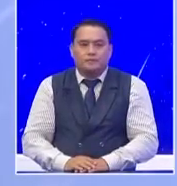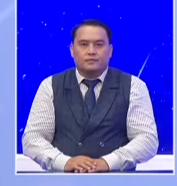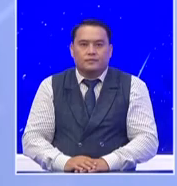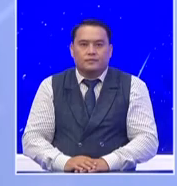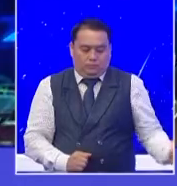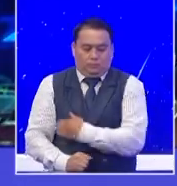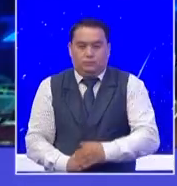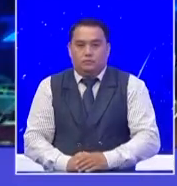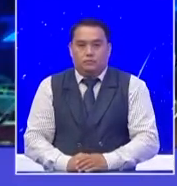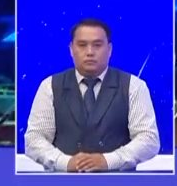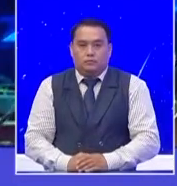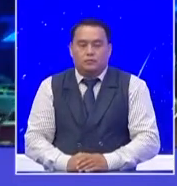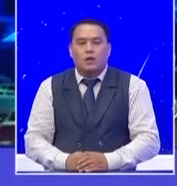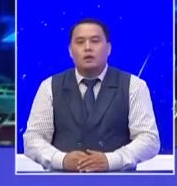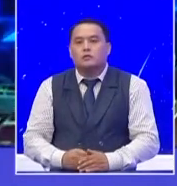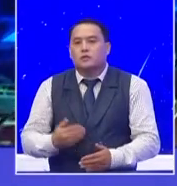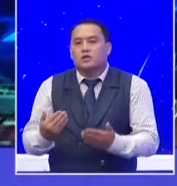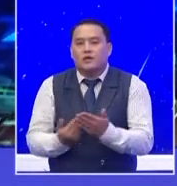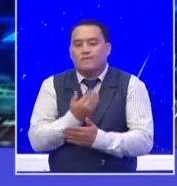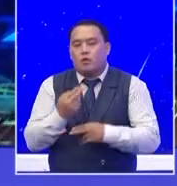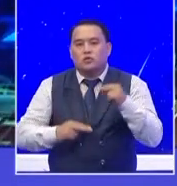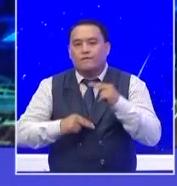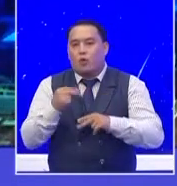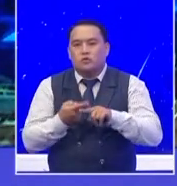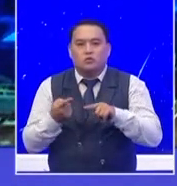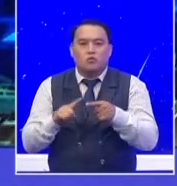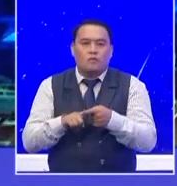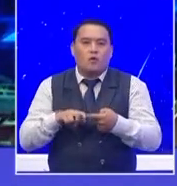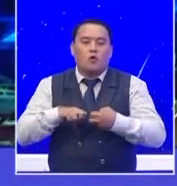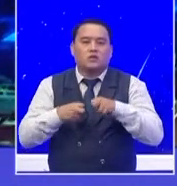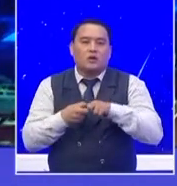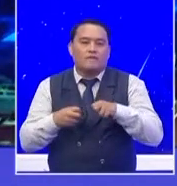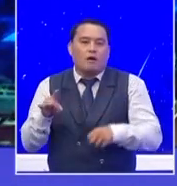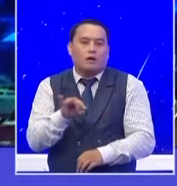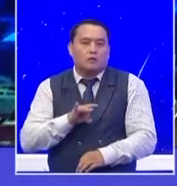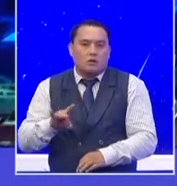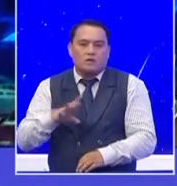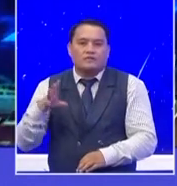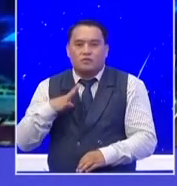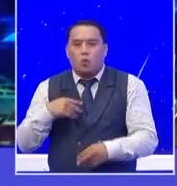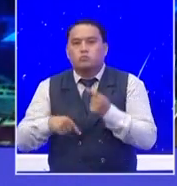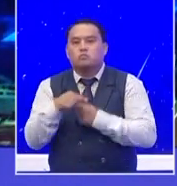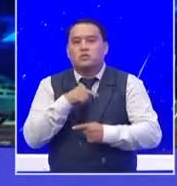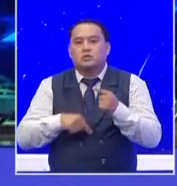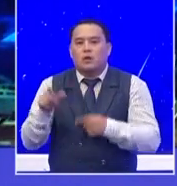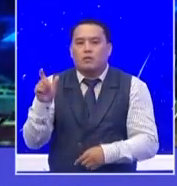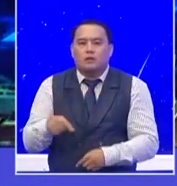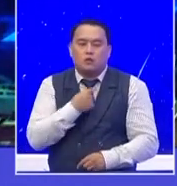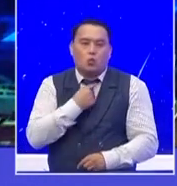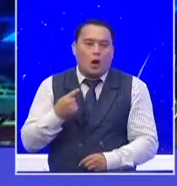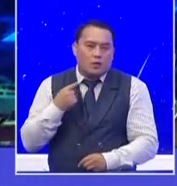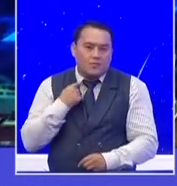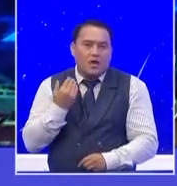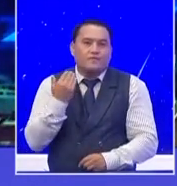район. Снести нельзя, строить. Конфликт возник между жильцами микрорайона Каратал и одним из предпринимателей областного